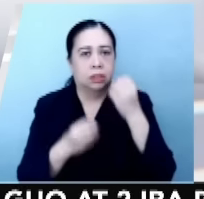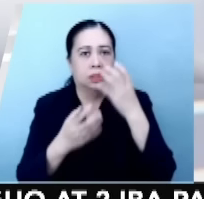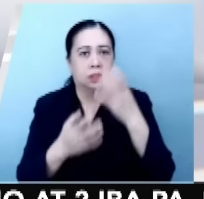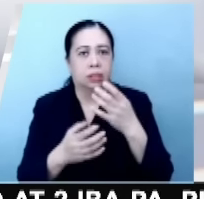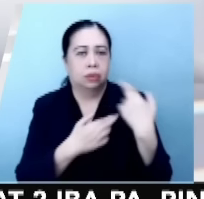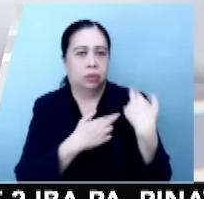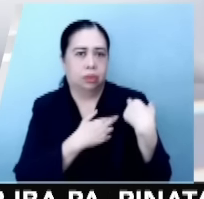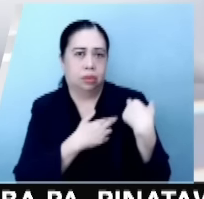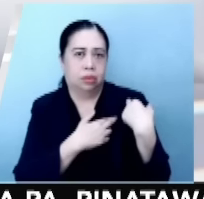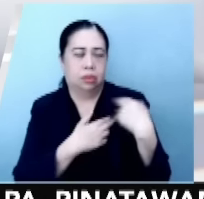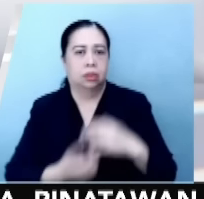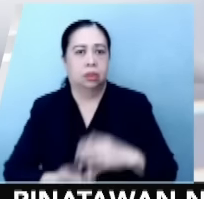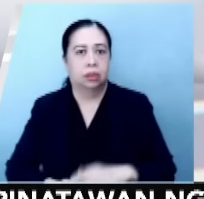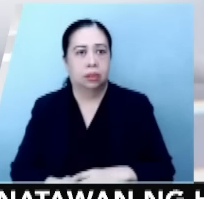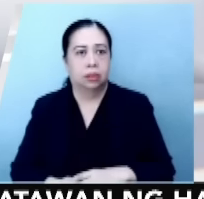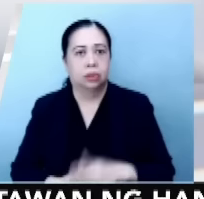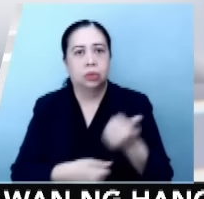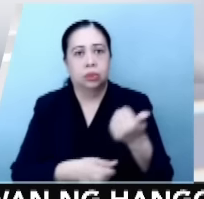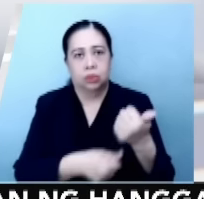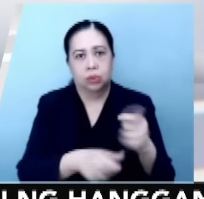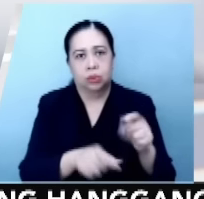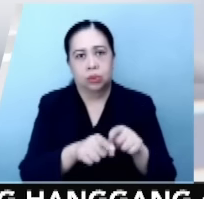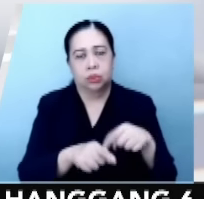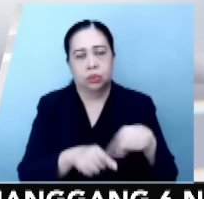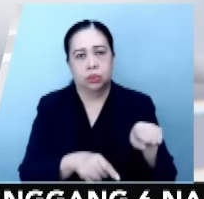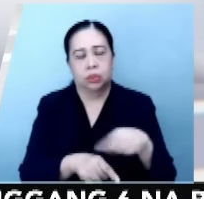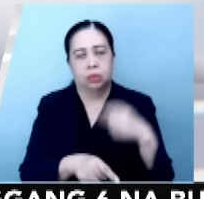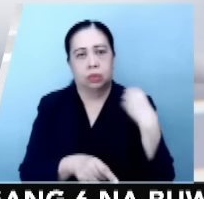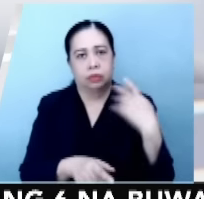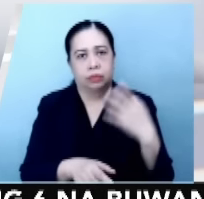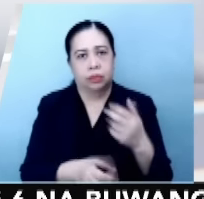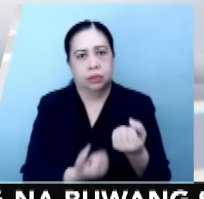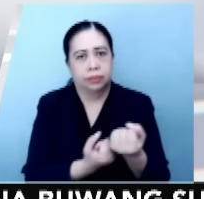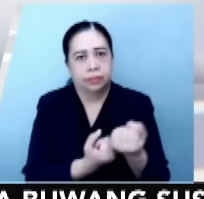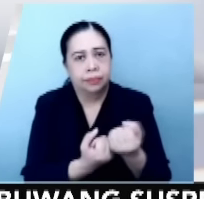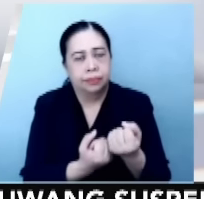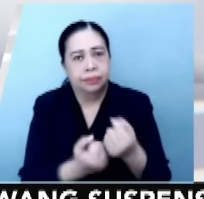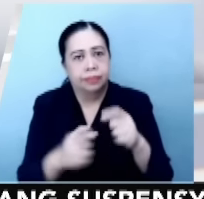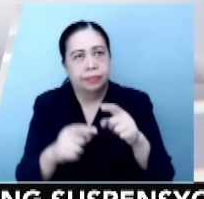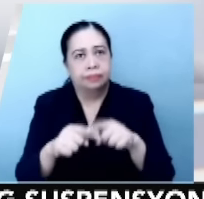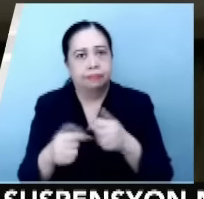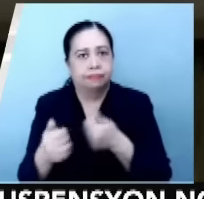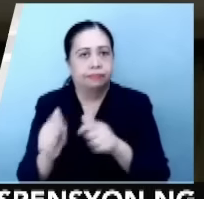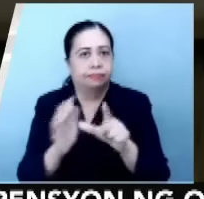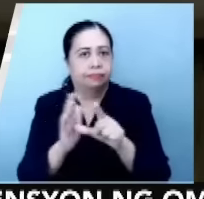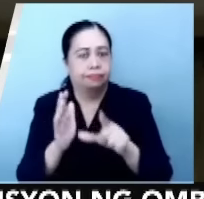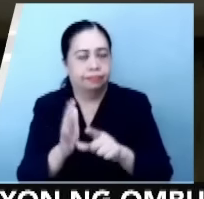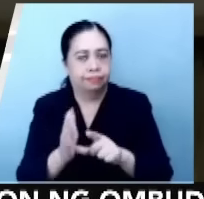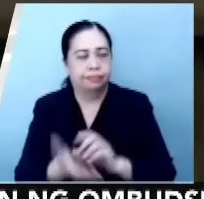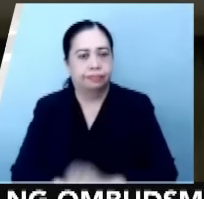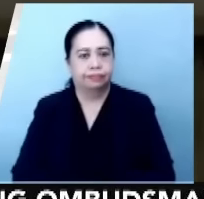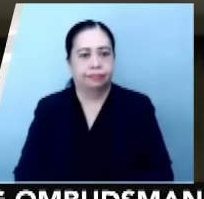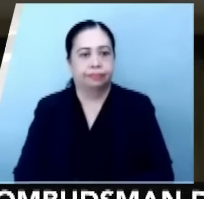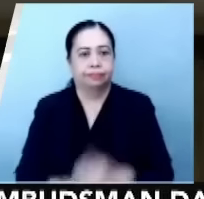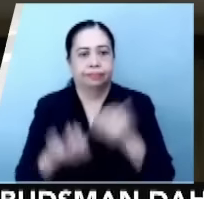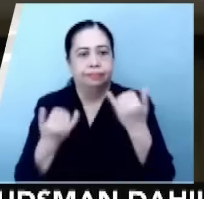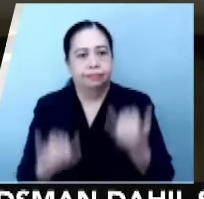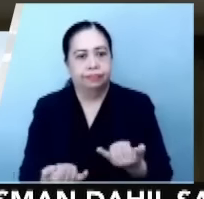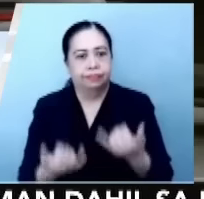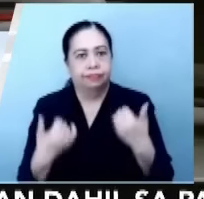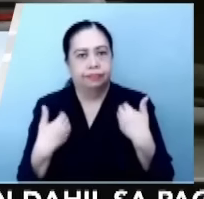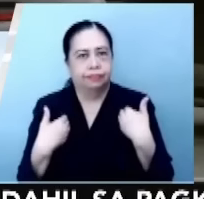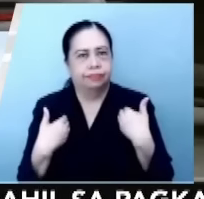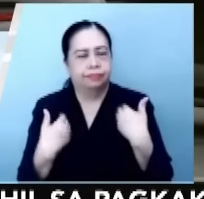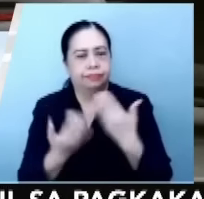ay alalayan din yung mga tauhan namin at tulungan nang naayon sa batas at sa regulasyon. Sa ngayon, may mga ilan-ilan na